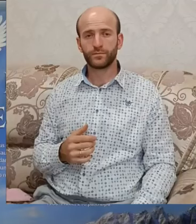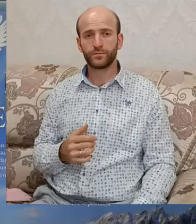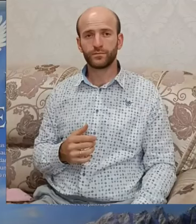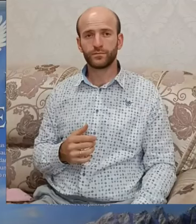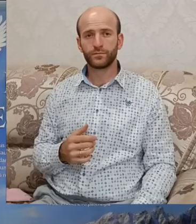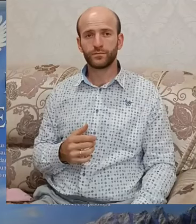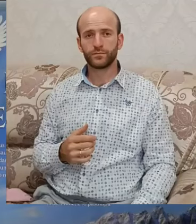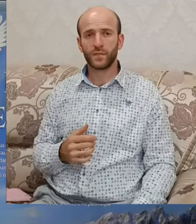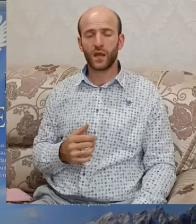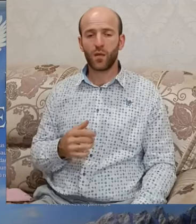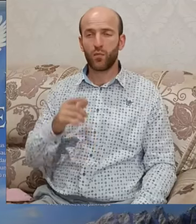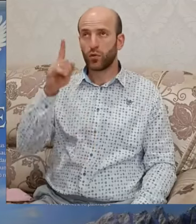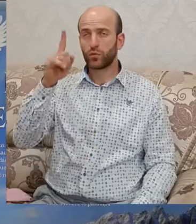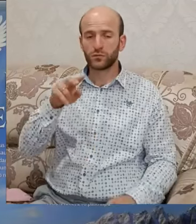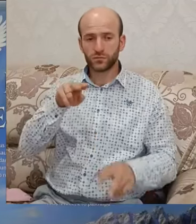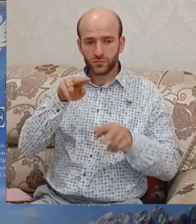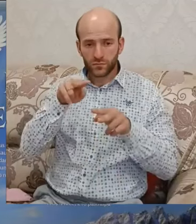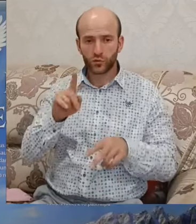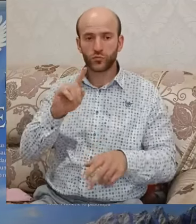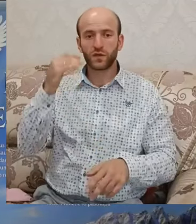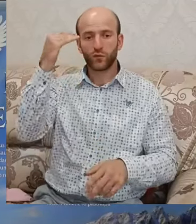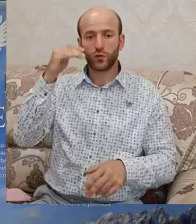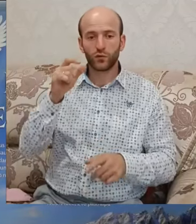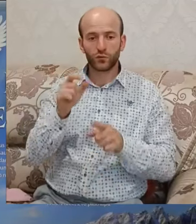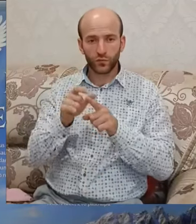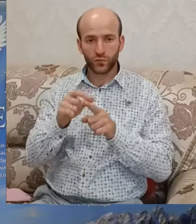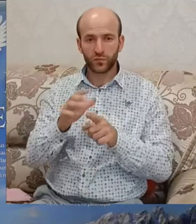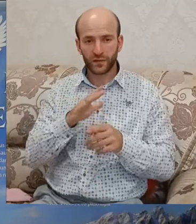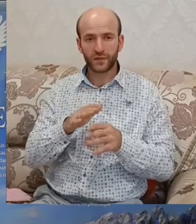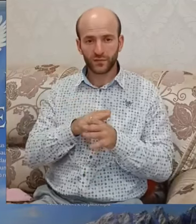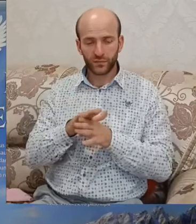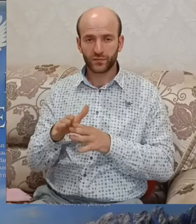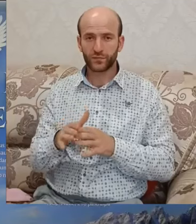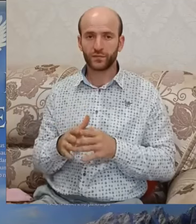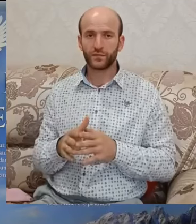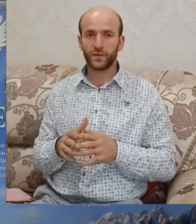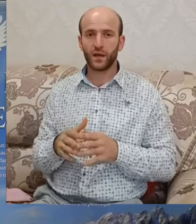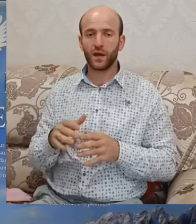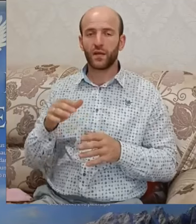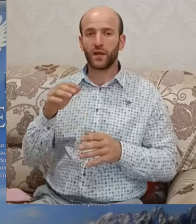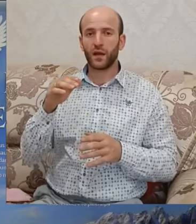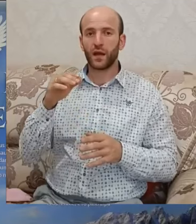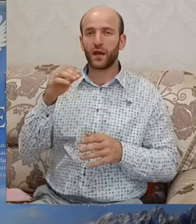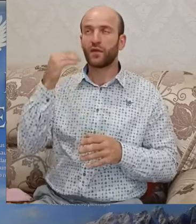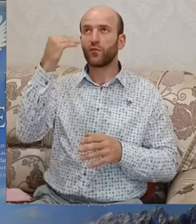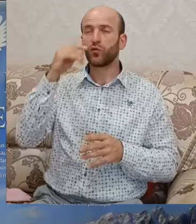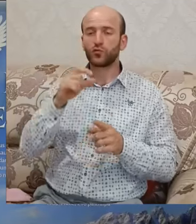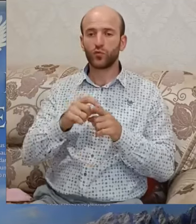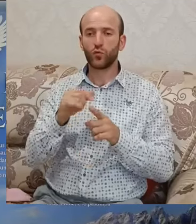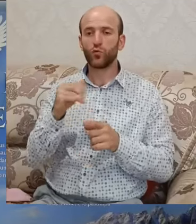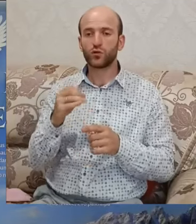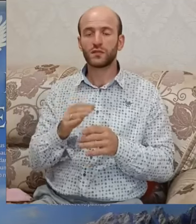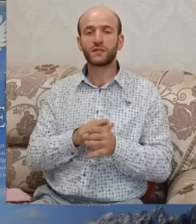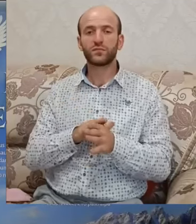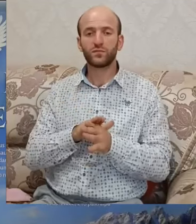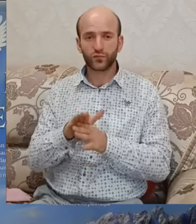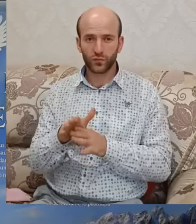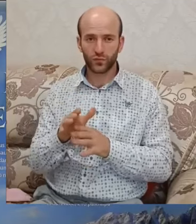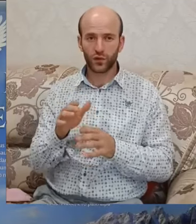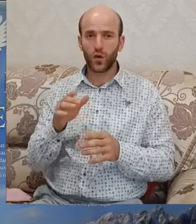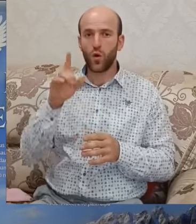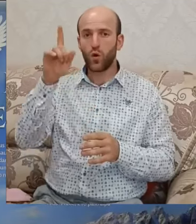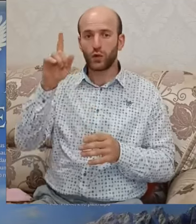neišsipildys. Чтоб его слово не исполнилось. Jis jau yra išsipildęs dėl to, оно уже исполнилось kam jis įsiuntė. Для того, для кого он послал. Ir